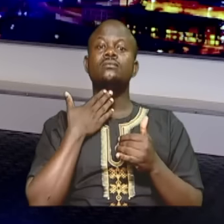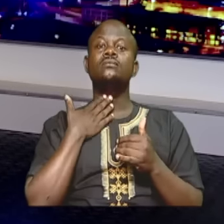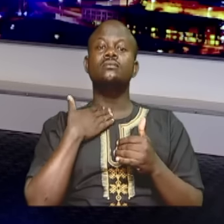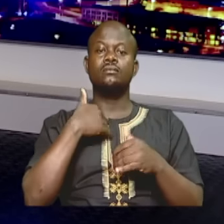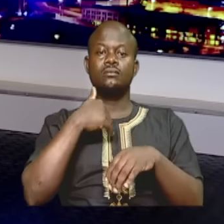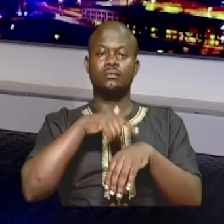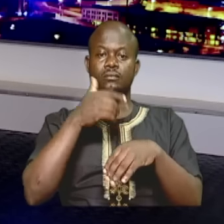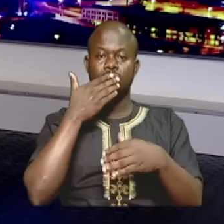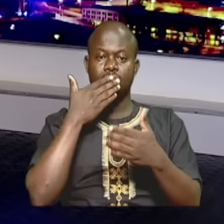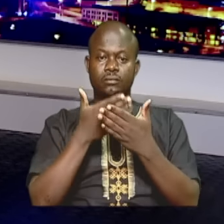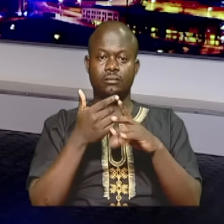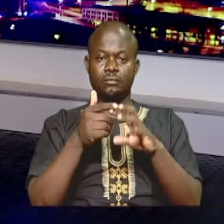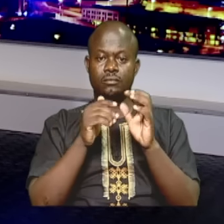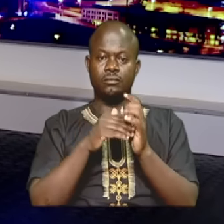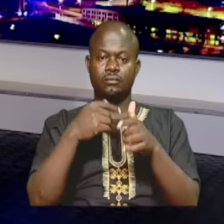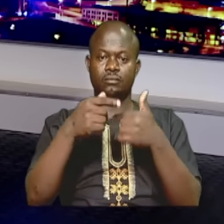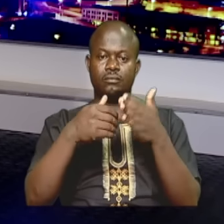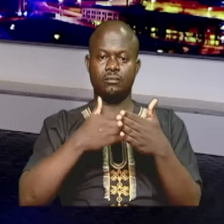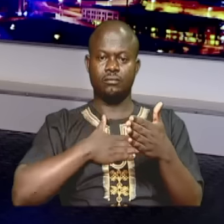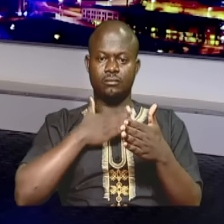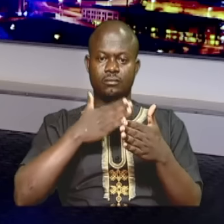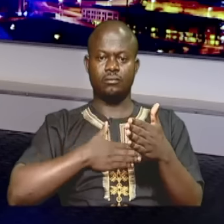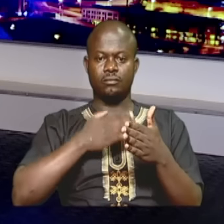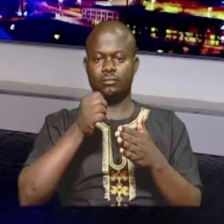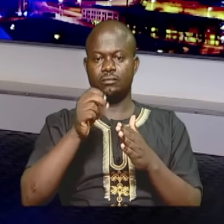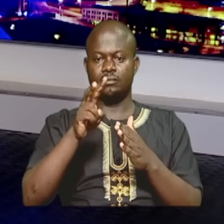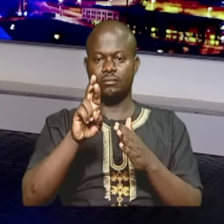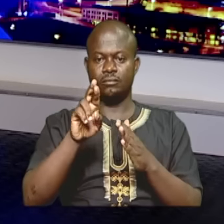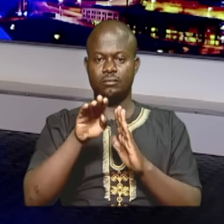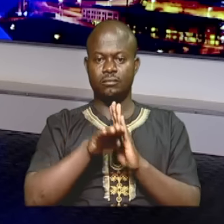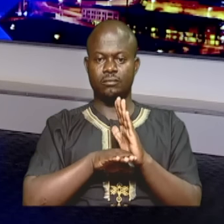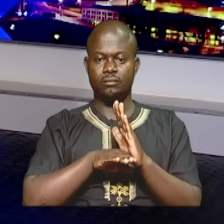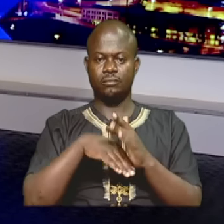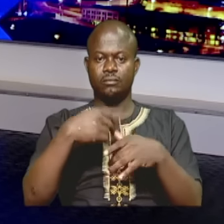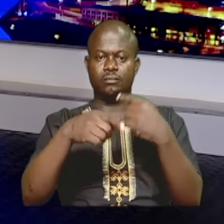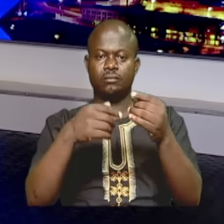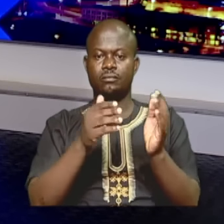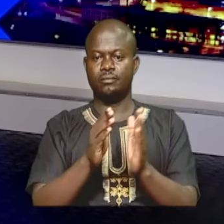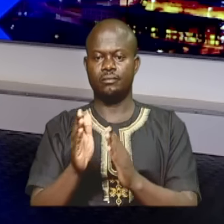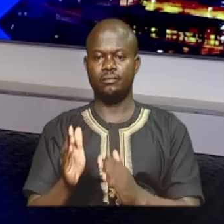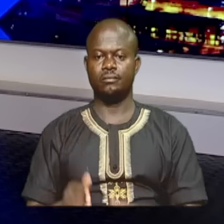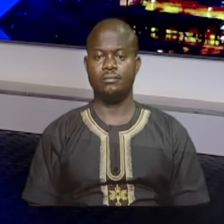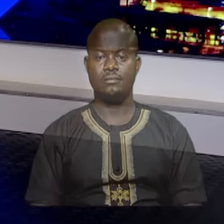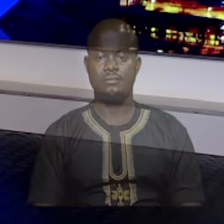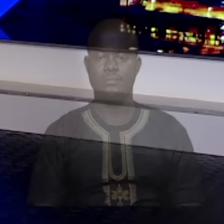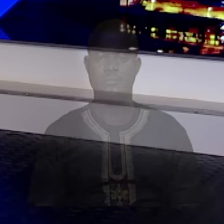ibihe byiza kandi mukomeze kongerwa na gahunda Televiziyo Rwanda ikomeza kubategurira.